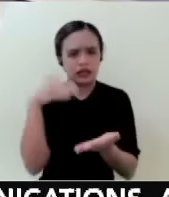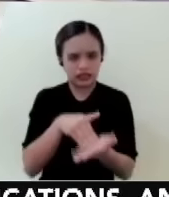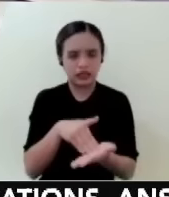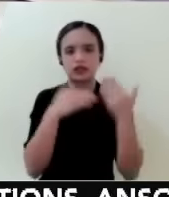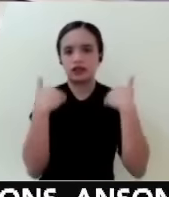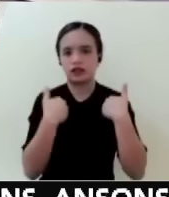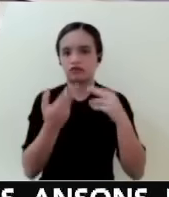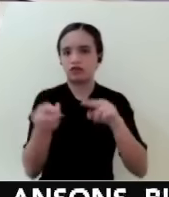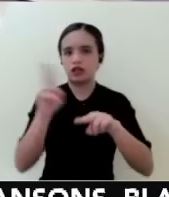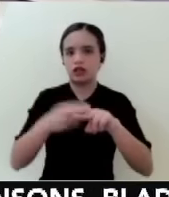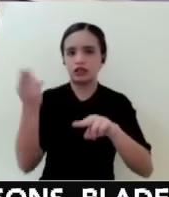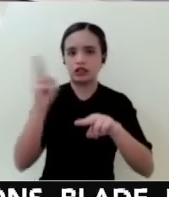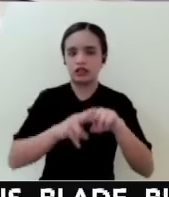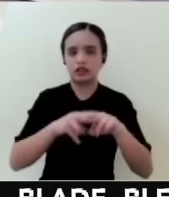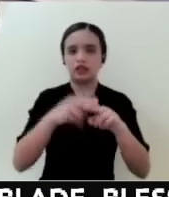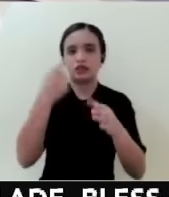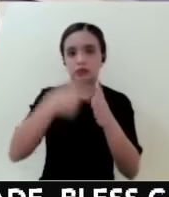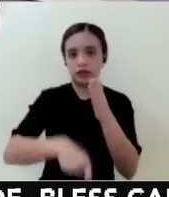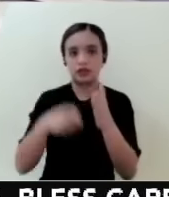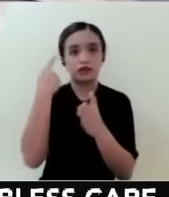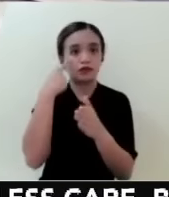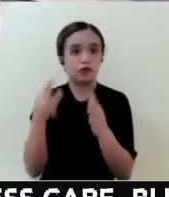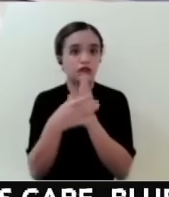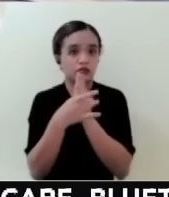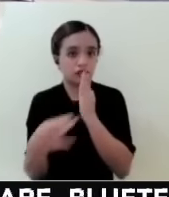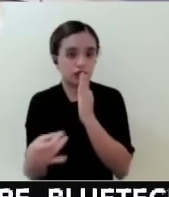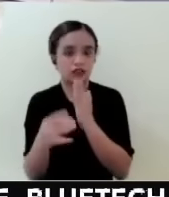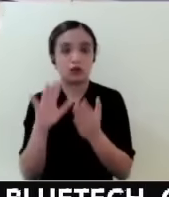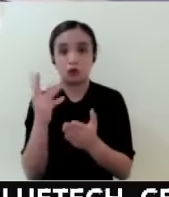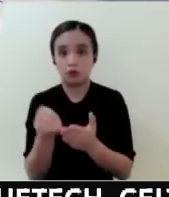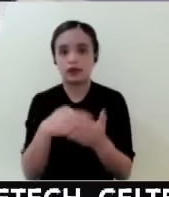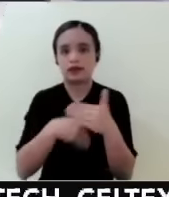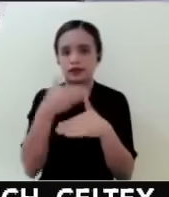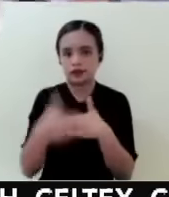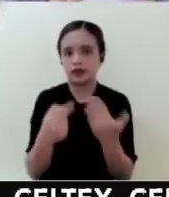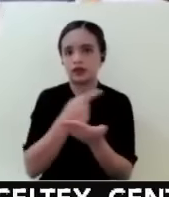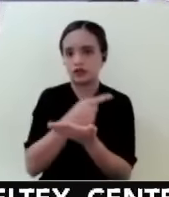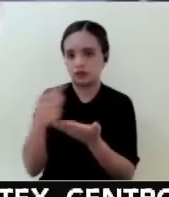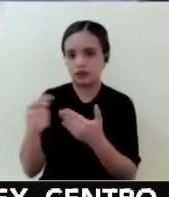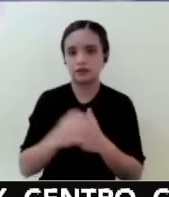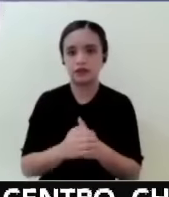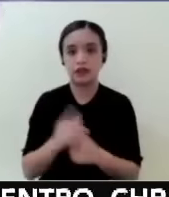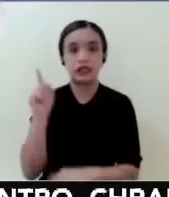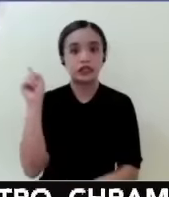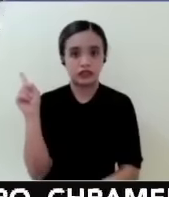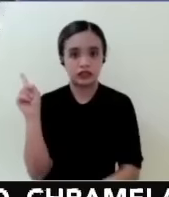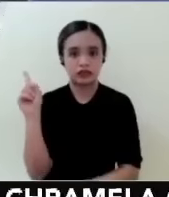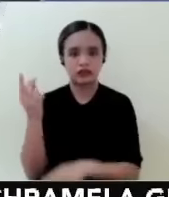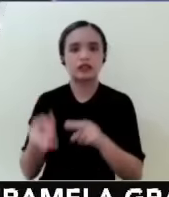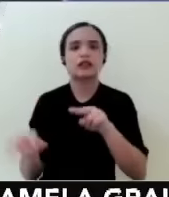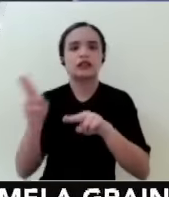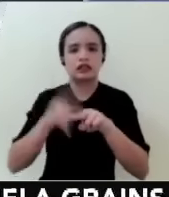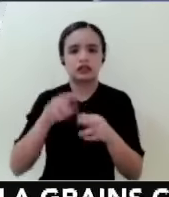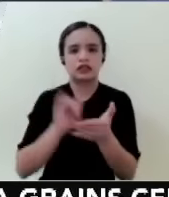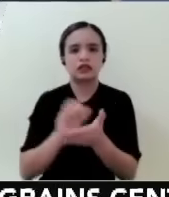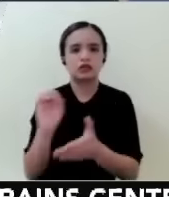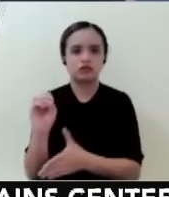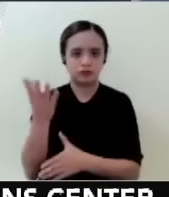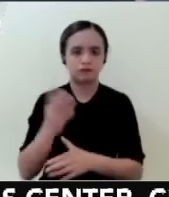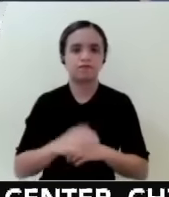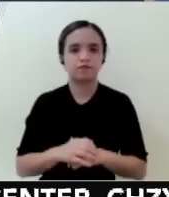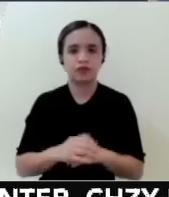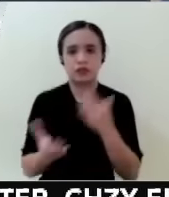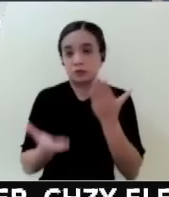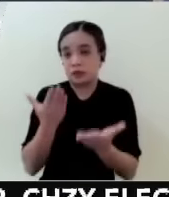sa susunod na linggo. Sa tansya ng kumpanyang Unioil, mahigit piso na kamagdagdag singil sa gasolina. Posible namang tumaas ng hanggang